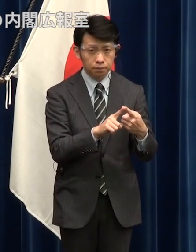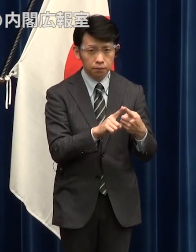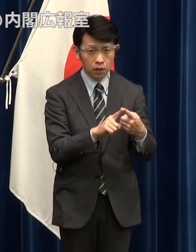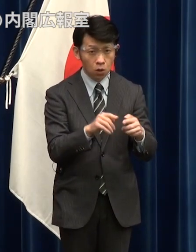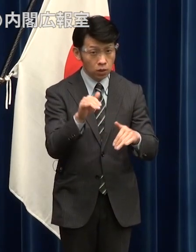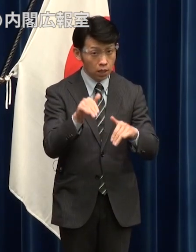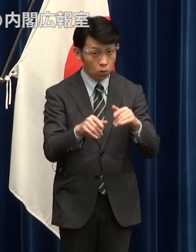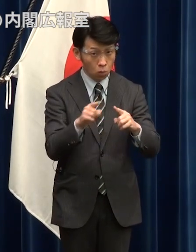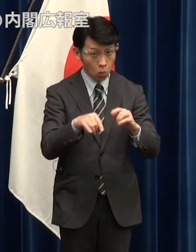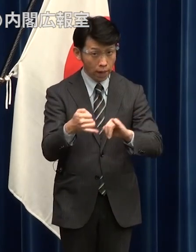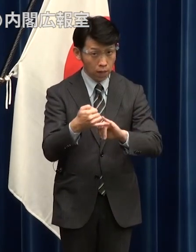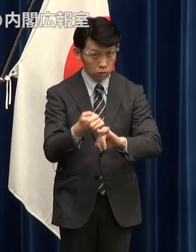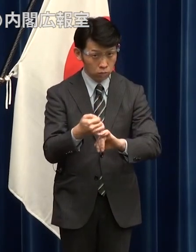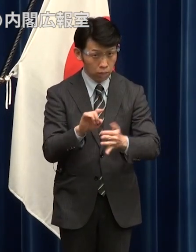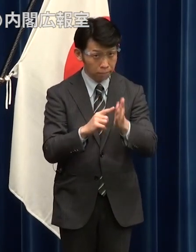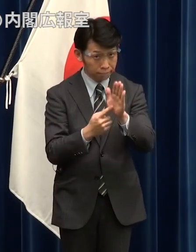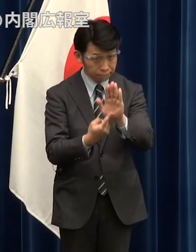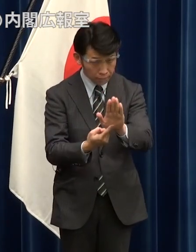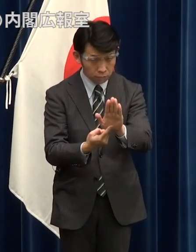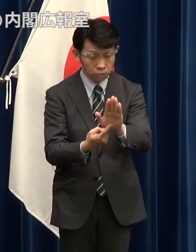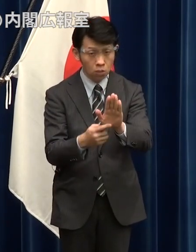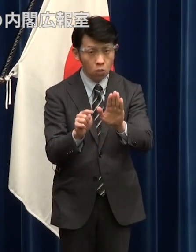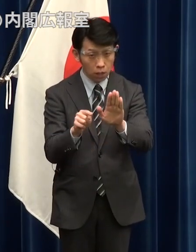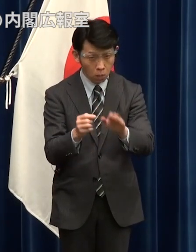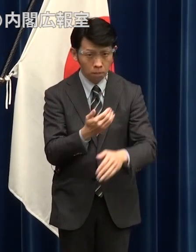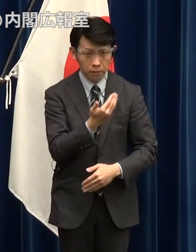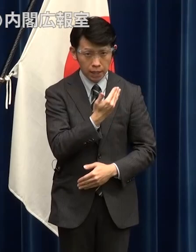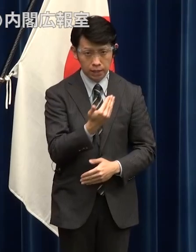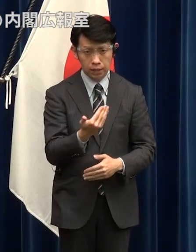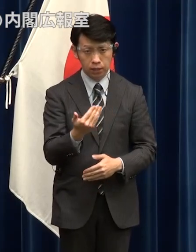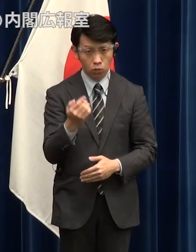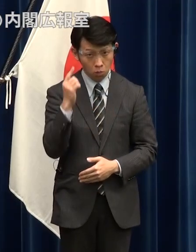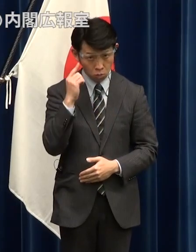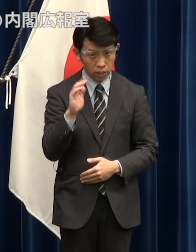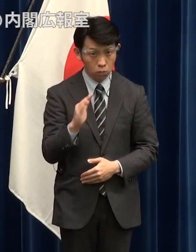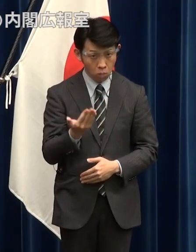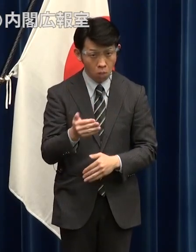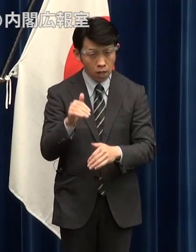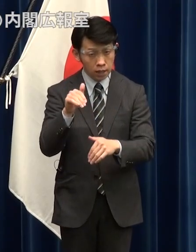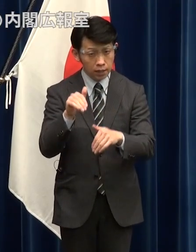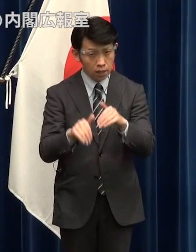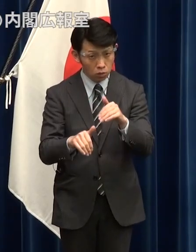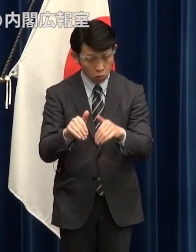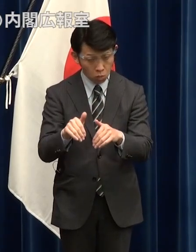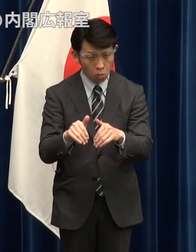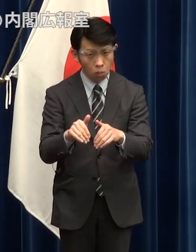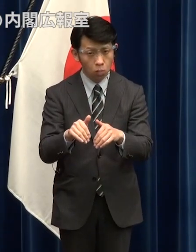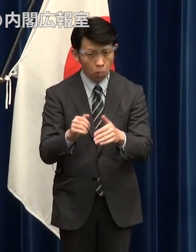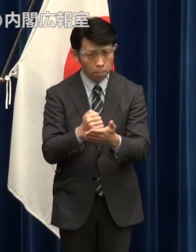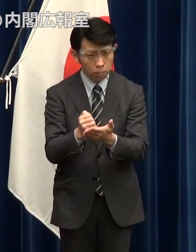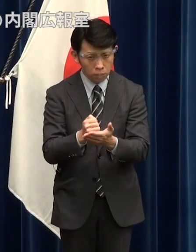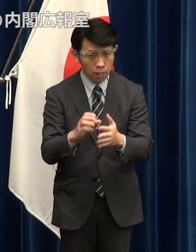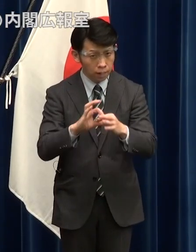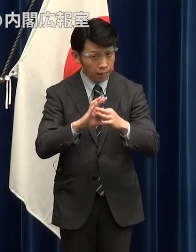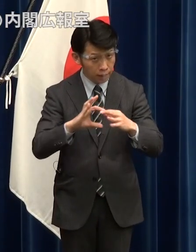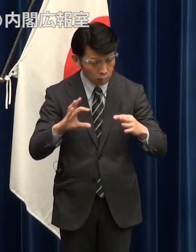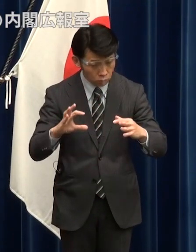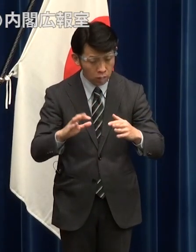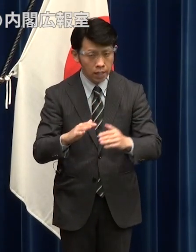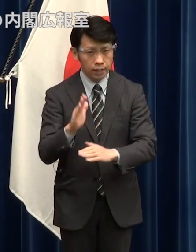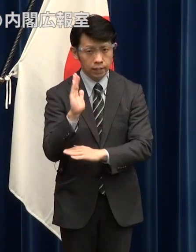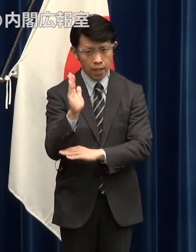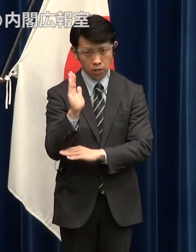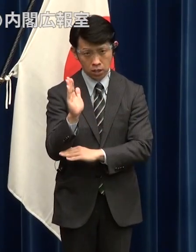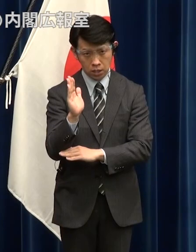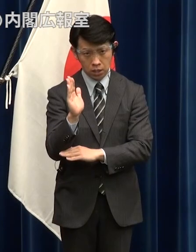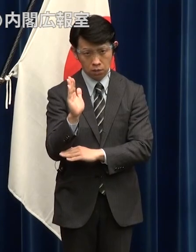の公約等で訴えることももちろん大事だと思いますが、この選挙の時期にかかわらず政治はずっと動いています。その